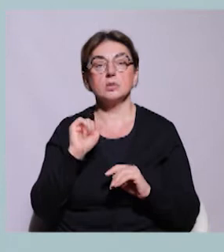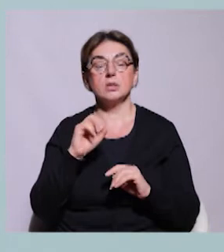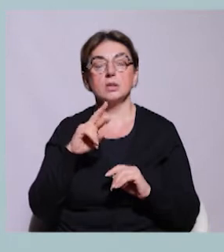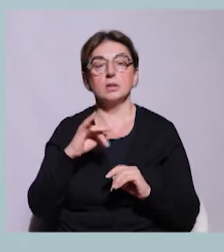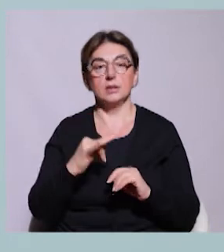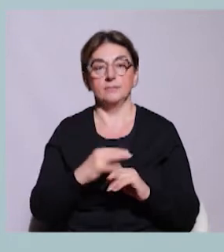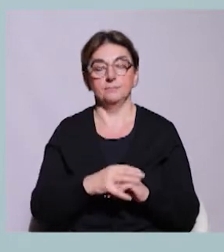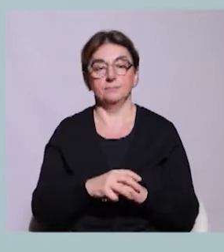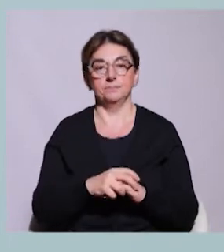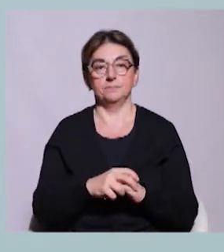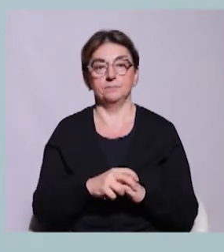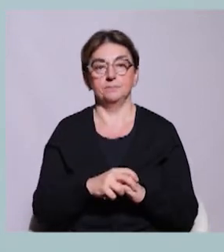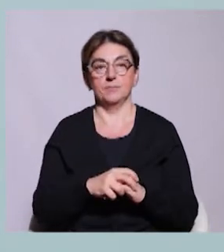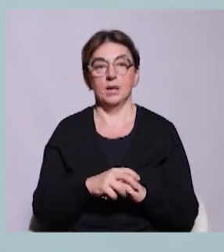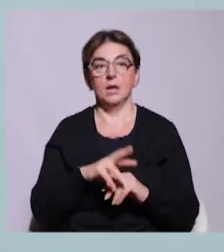ოქსიდი.